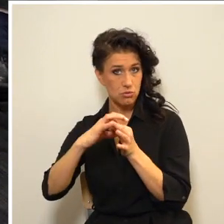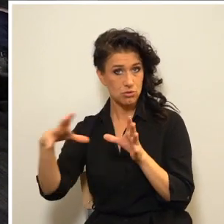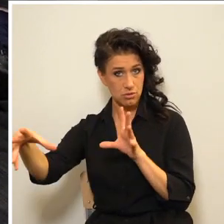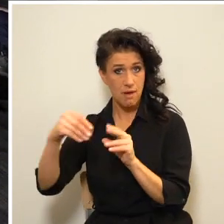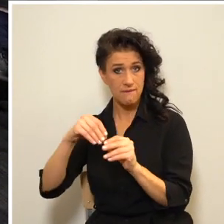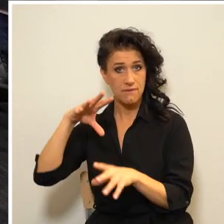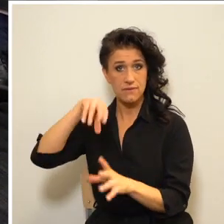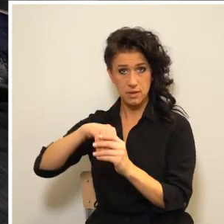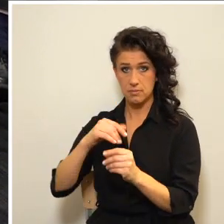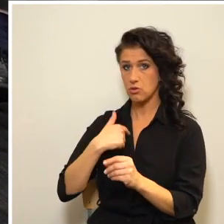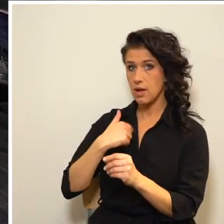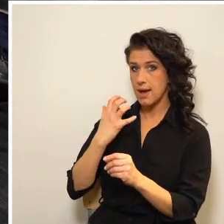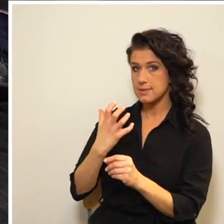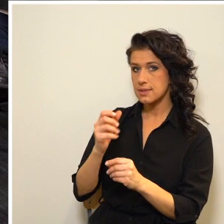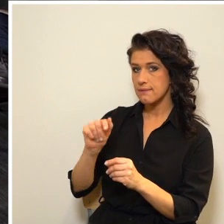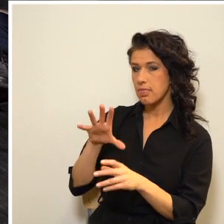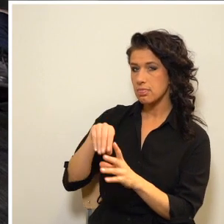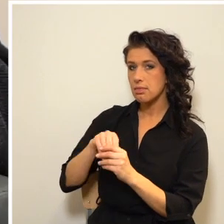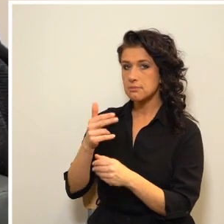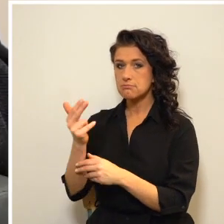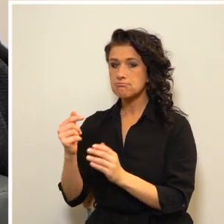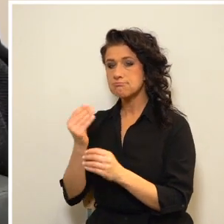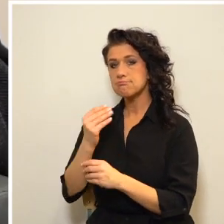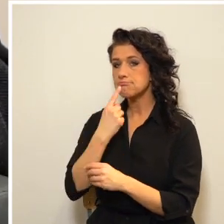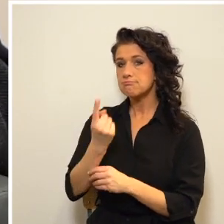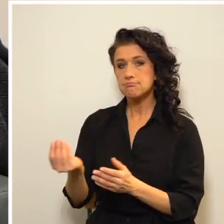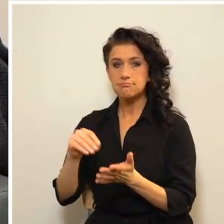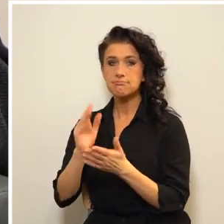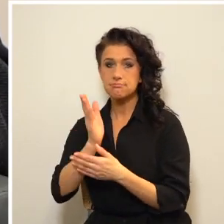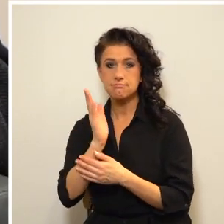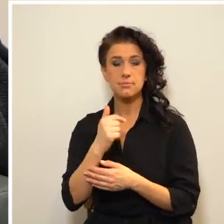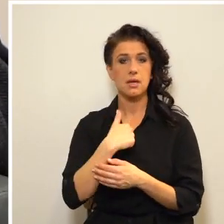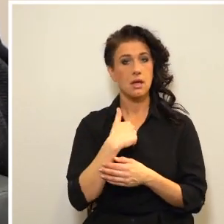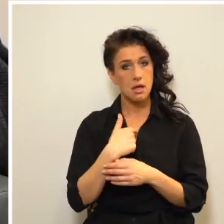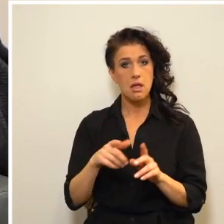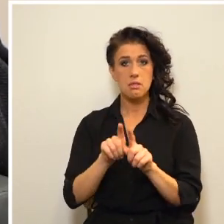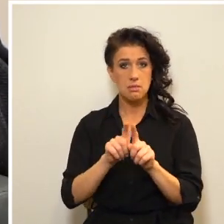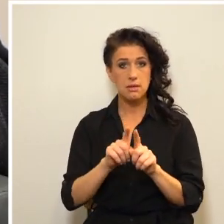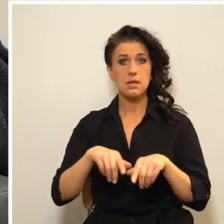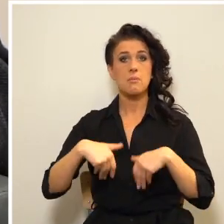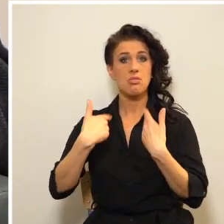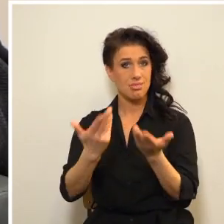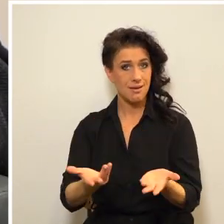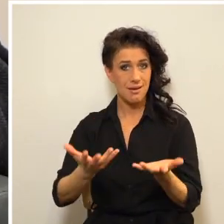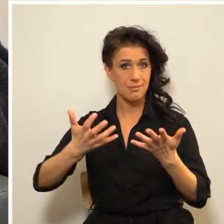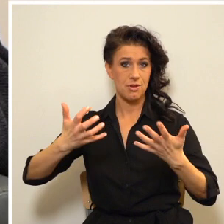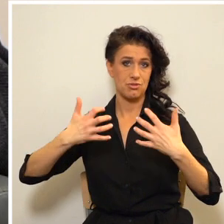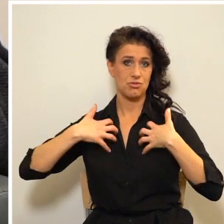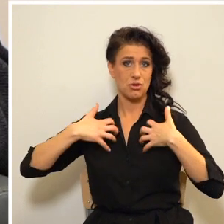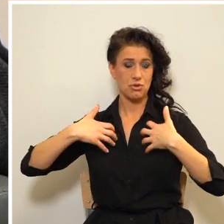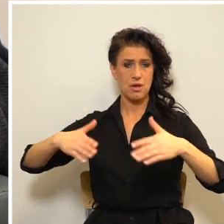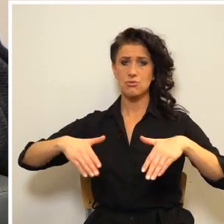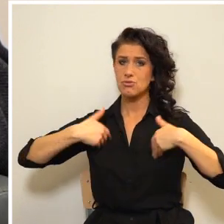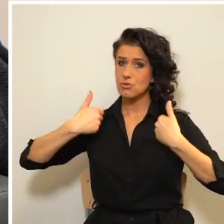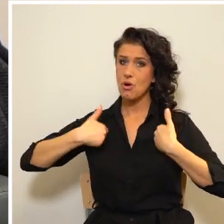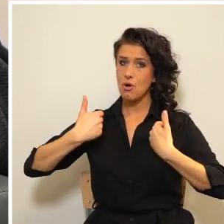Do tego chcę jeszcze potem nawiązać a mianowicie mając na uwadze stwarzanie szansy na zdrowie a nawet życie osobom